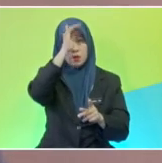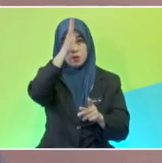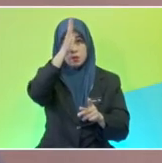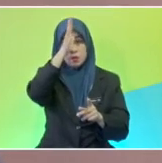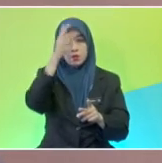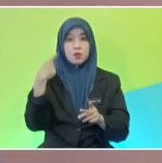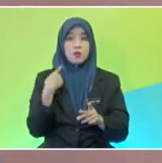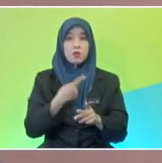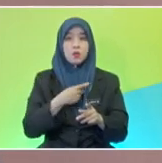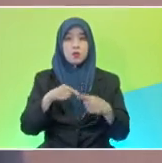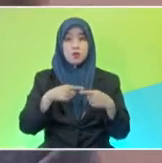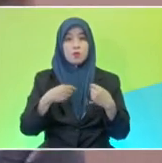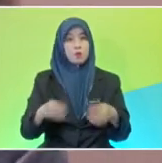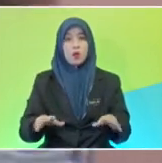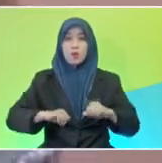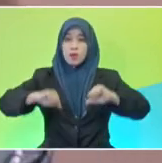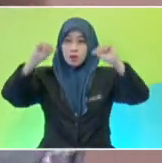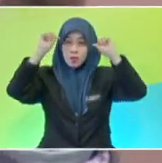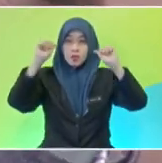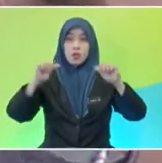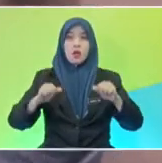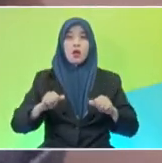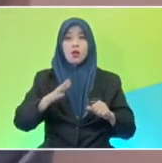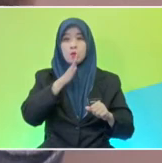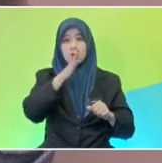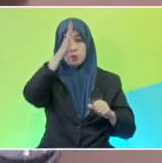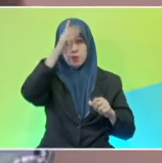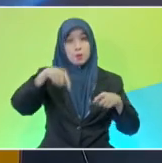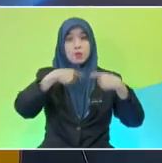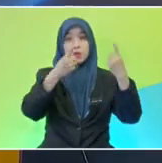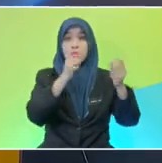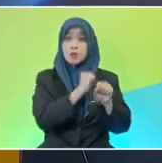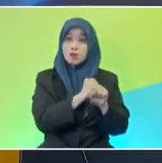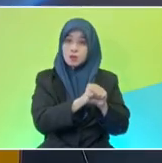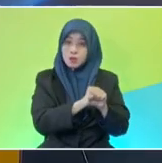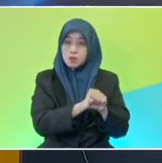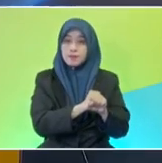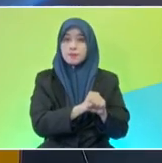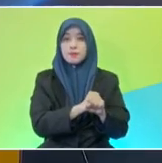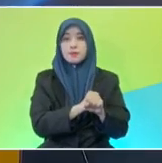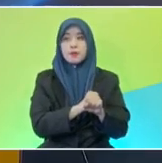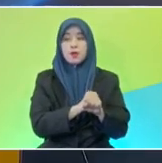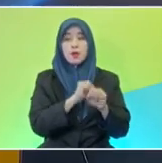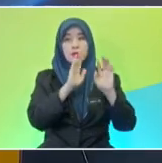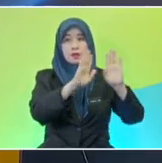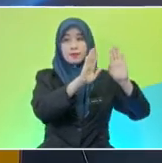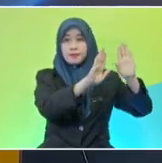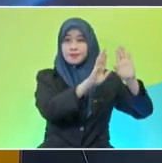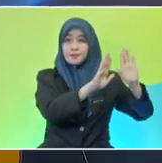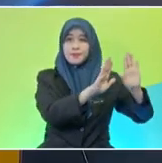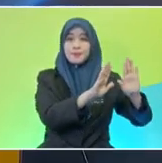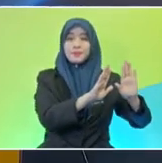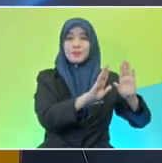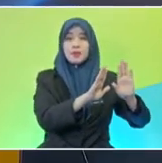tu, mereka nak pergi ke mereka nak pergi bekerja. Jadi saya akan tampalkan